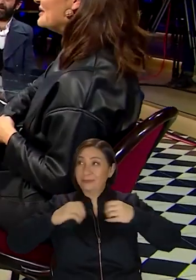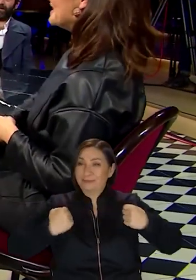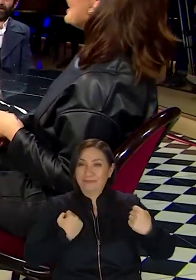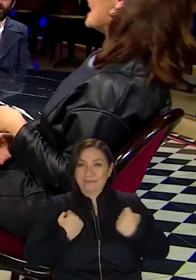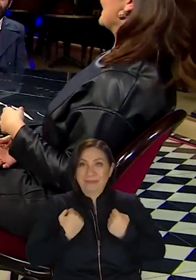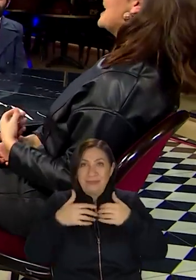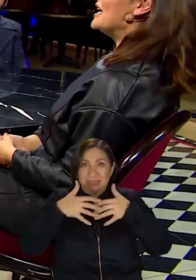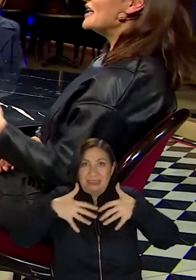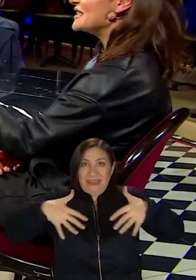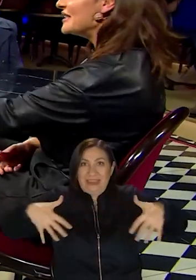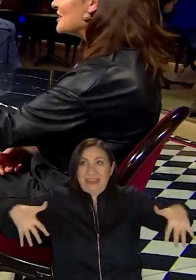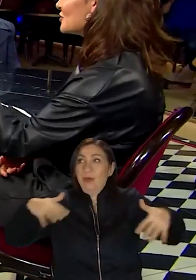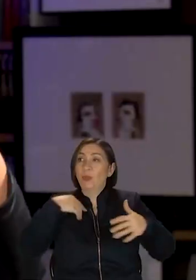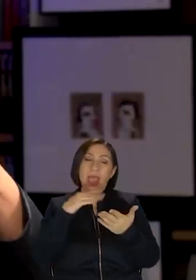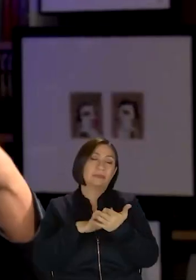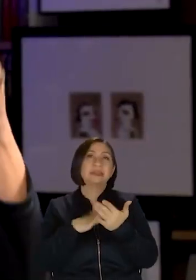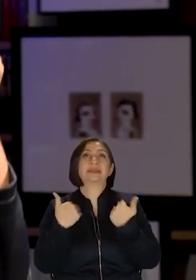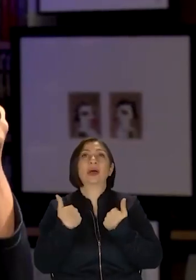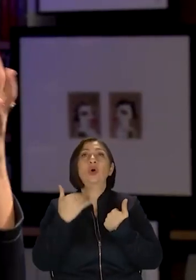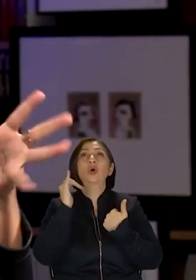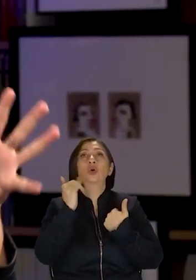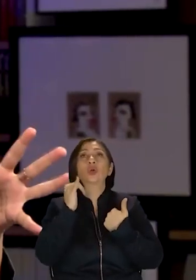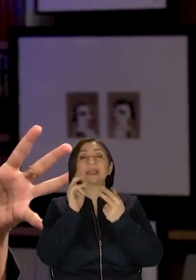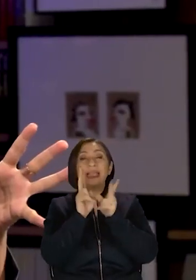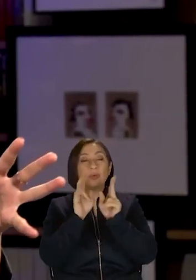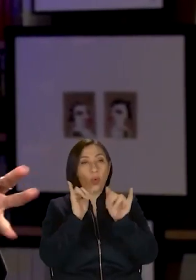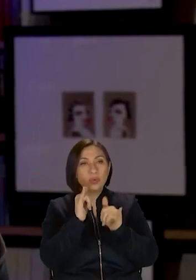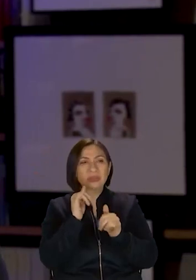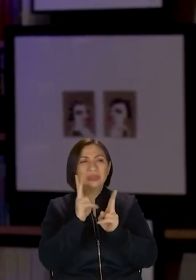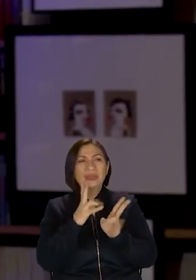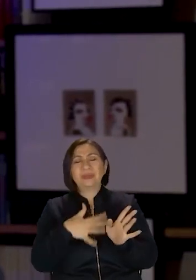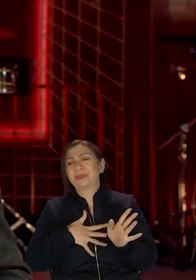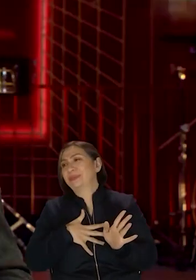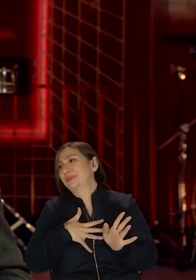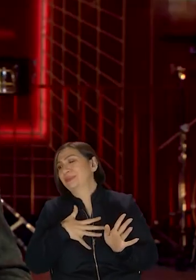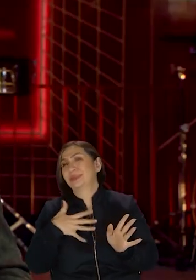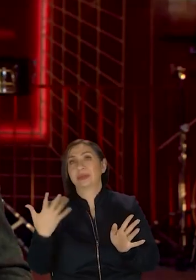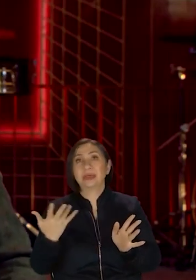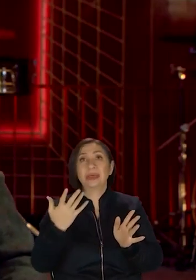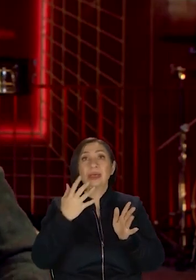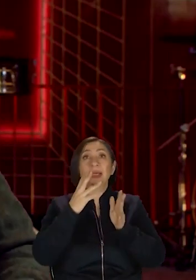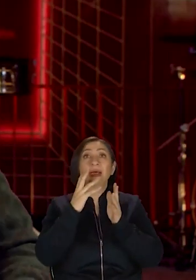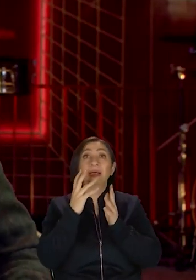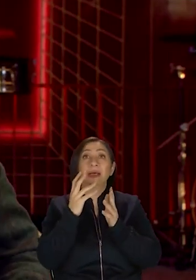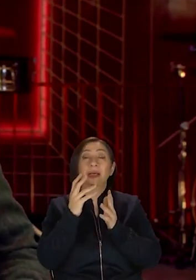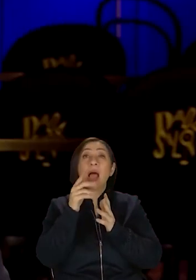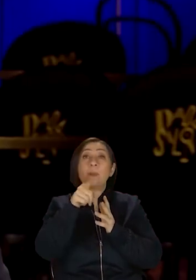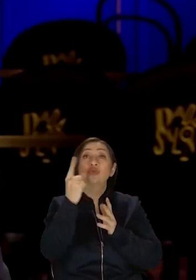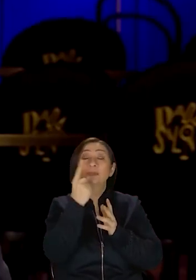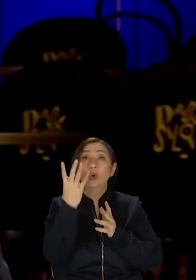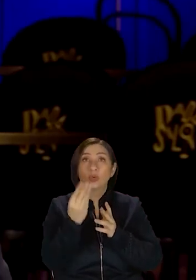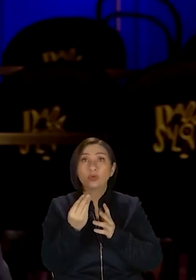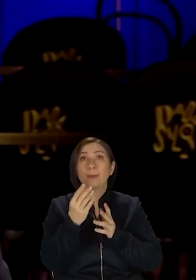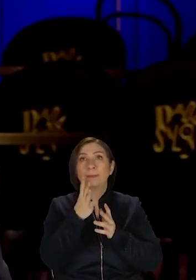Yani bu elimizde bence. Ya zaten kötü oyun insanı tiyatrodan soğutur. Ama kötü o elimiz zaten abi, dökülüyor. Hani. Şimdi şöyle bir şey